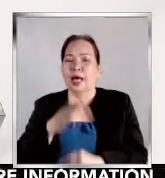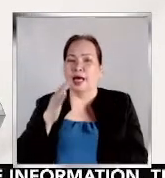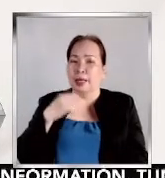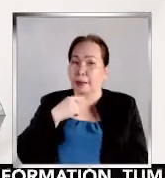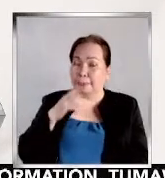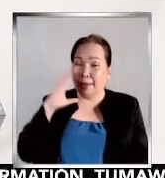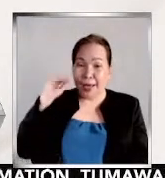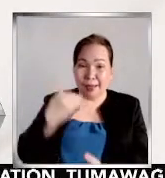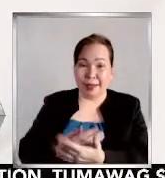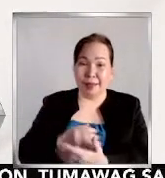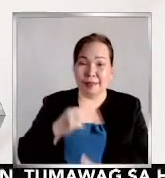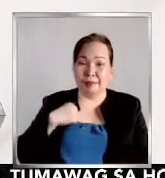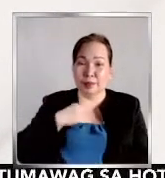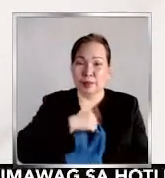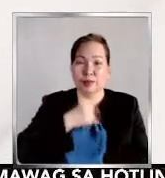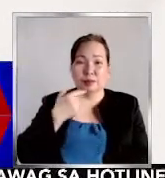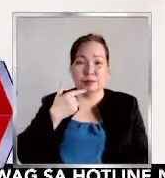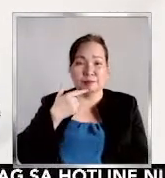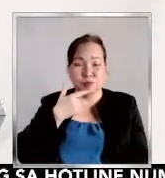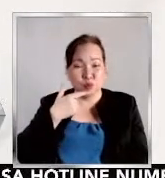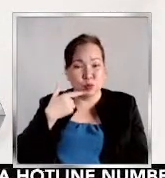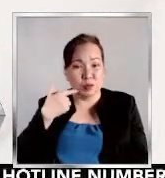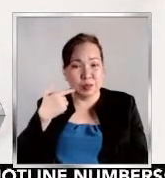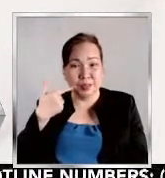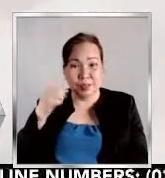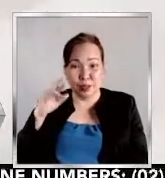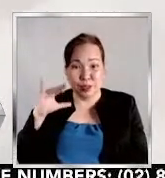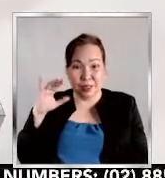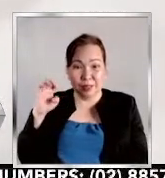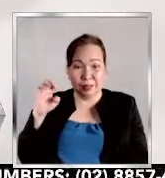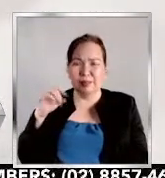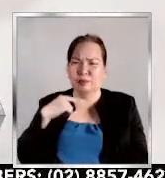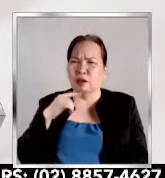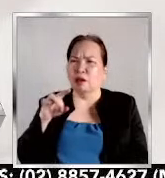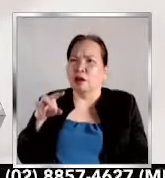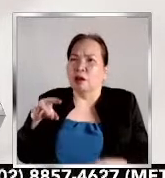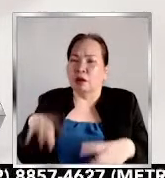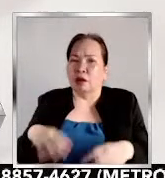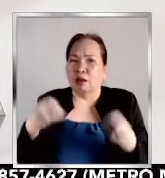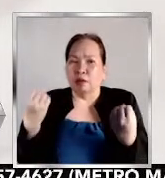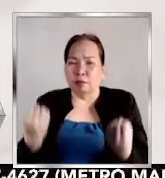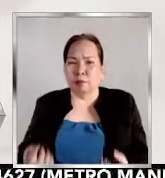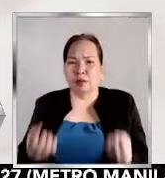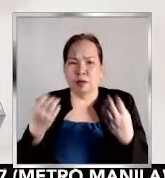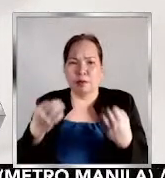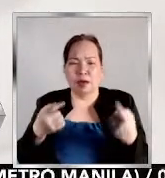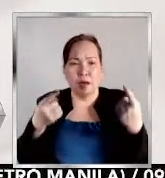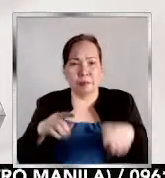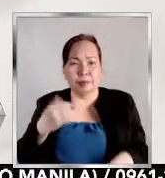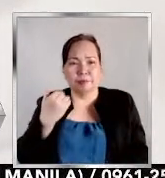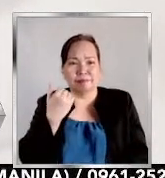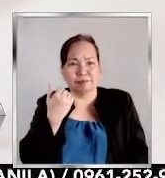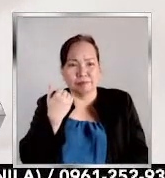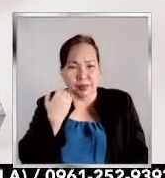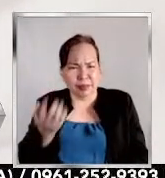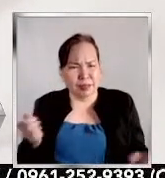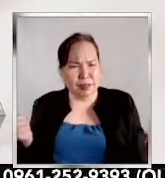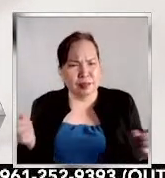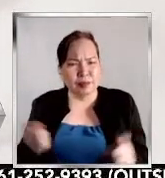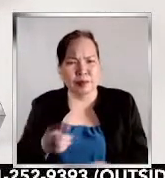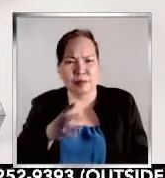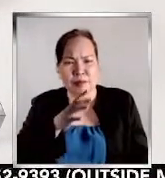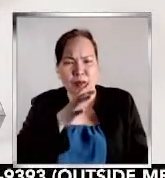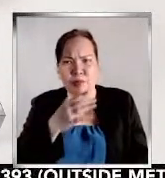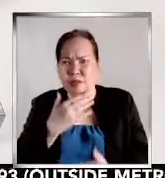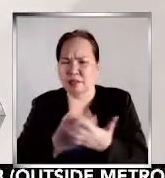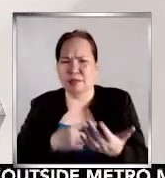marami ang nagulat sa pagpanaw ng kanyang inang si Susan Roses. Maging sila, hindi pa rin makapaniwala sa mga nangyari. Pero kwento